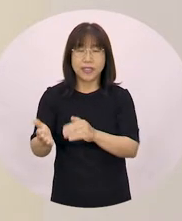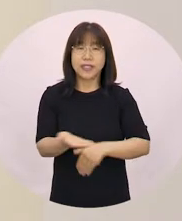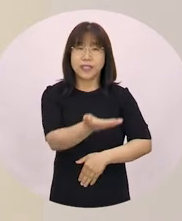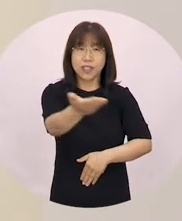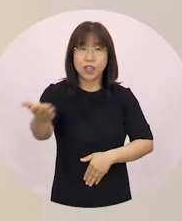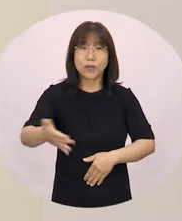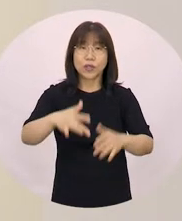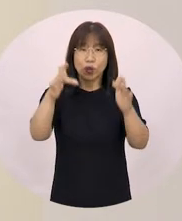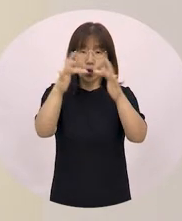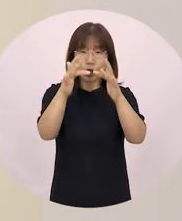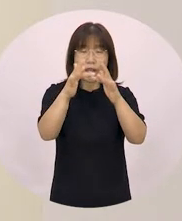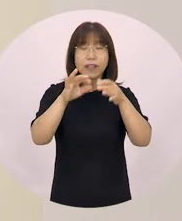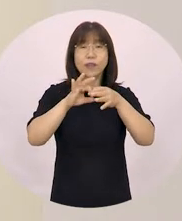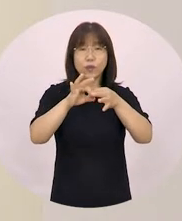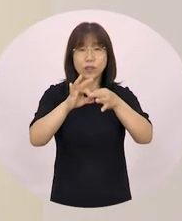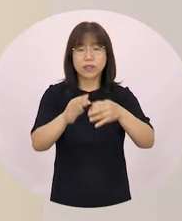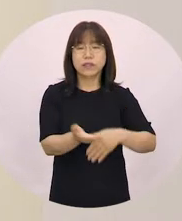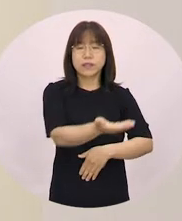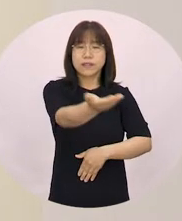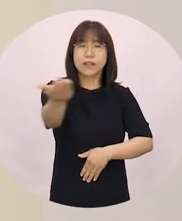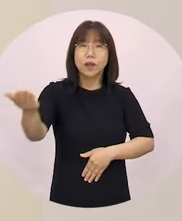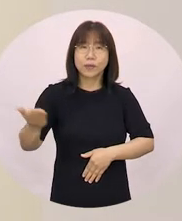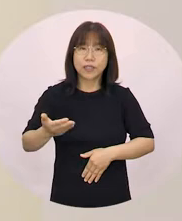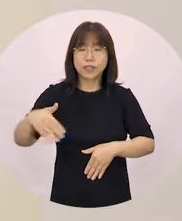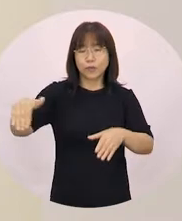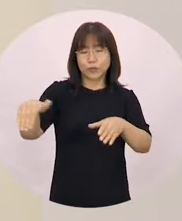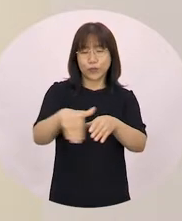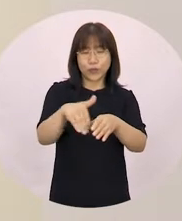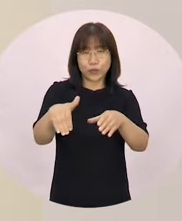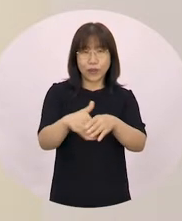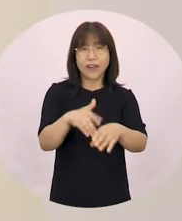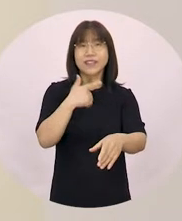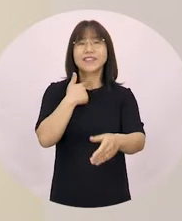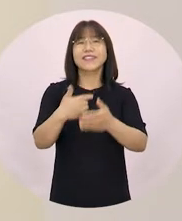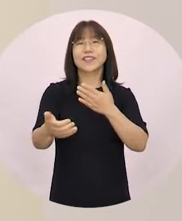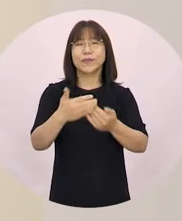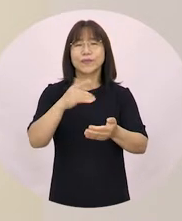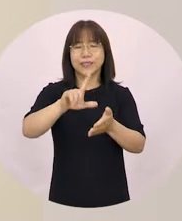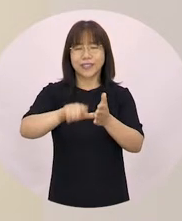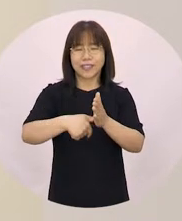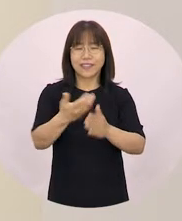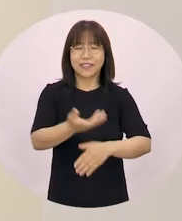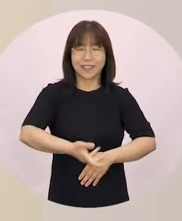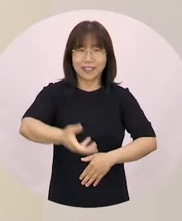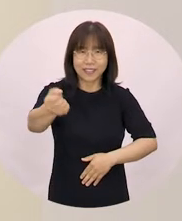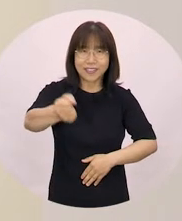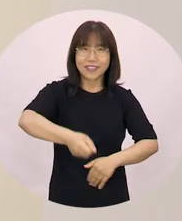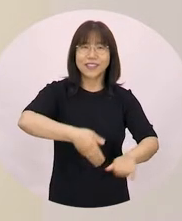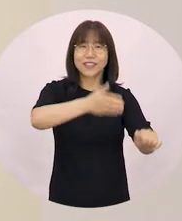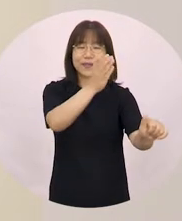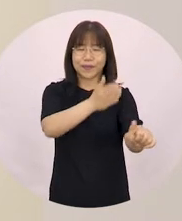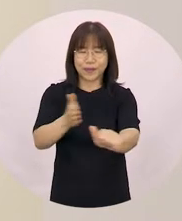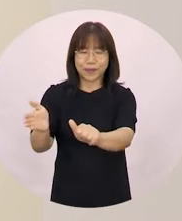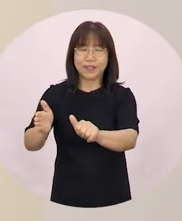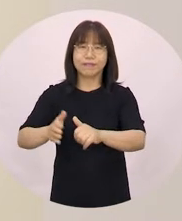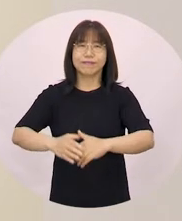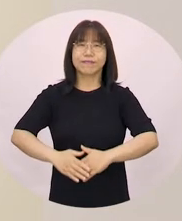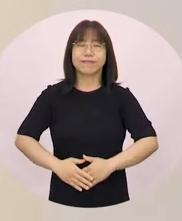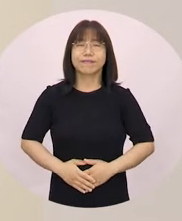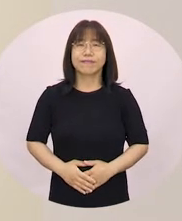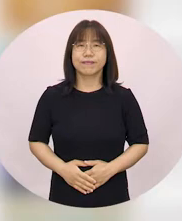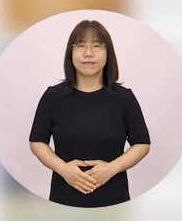통해서나마 구민 여러분들께서 문화 향유의 시간을 가져볼 수 있기를